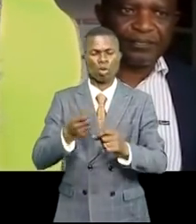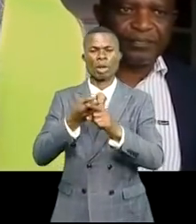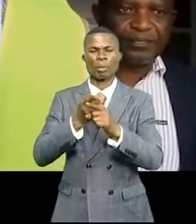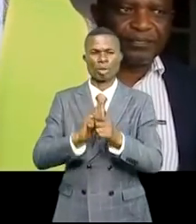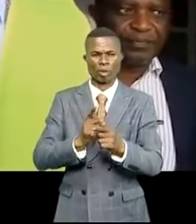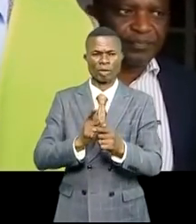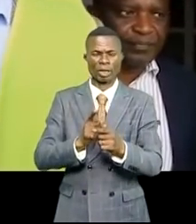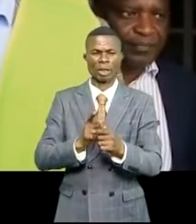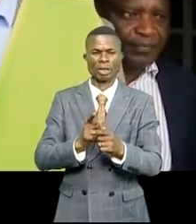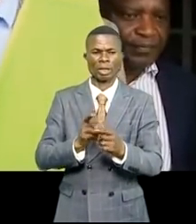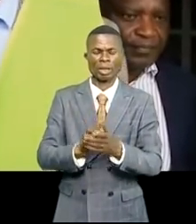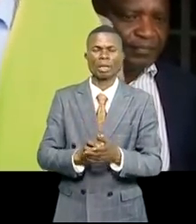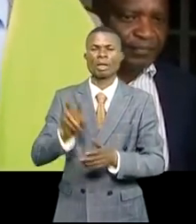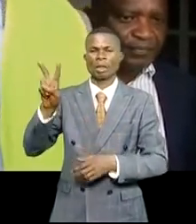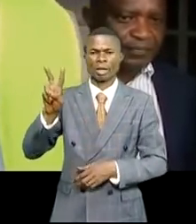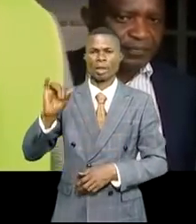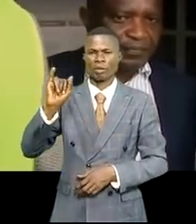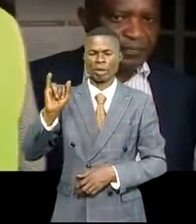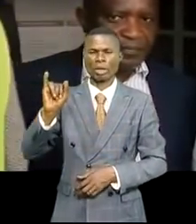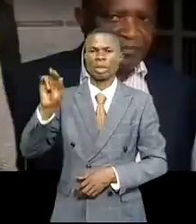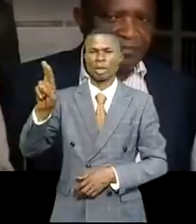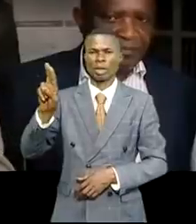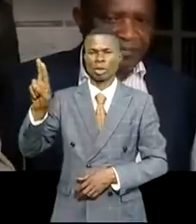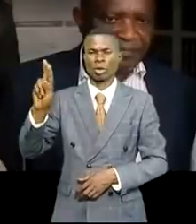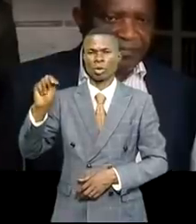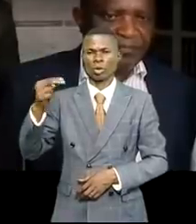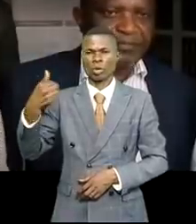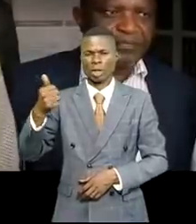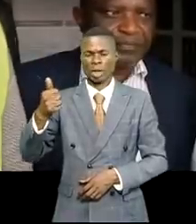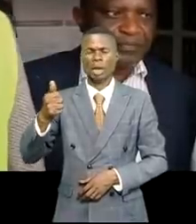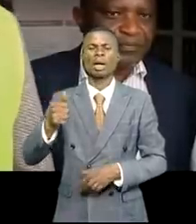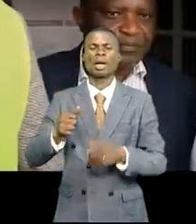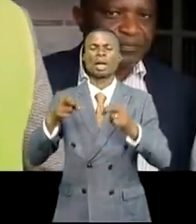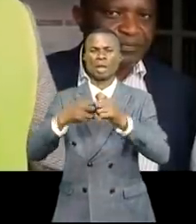de Virunga Energy, de Sokodé,